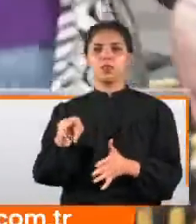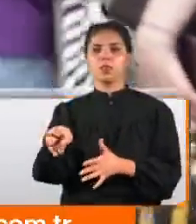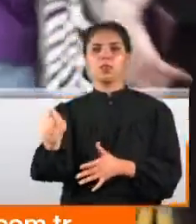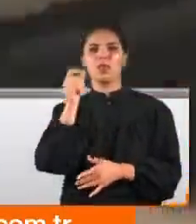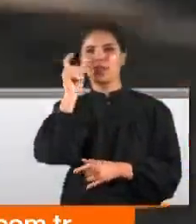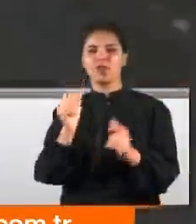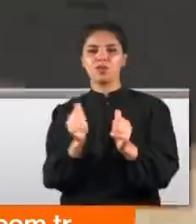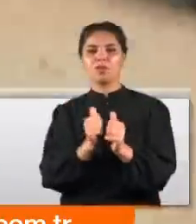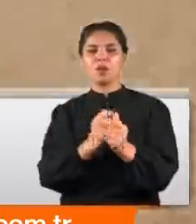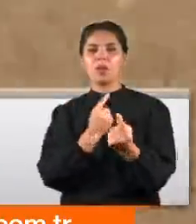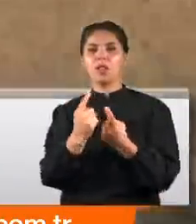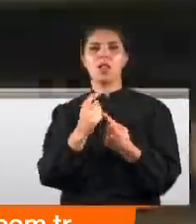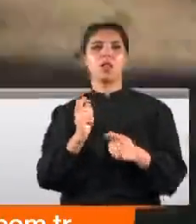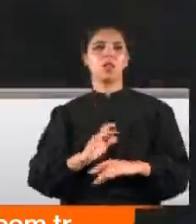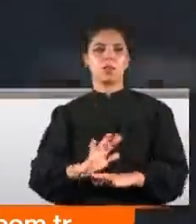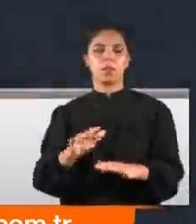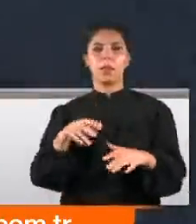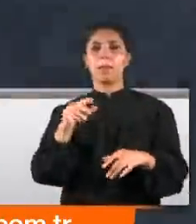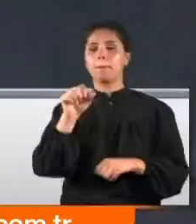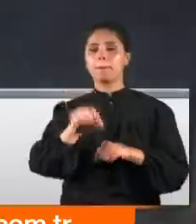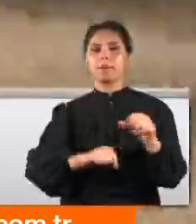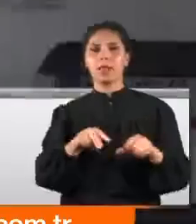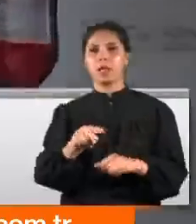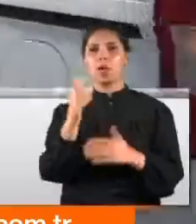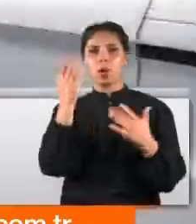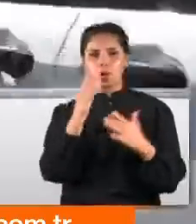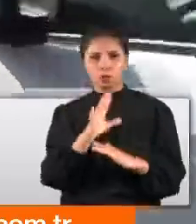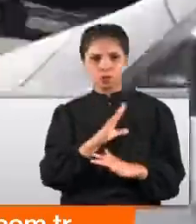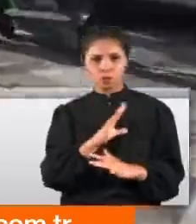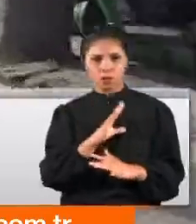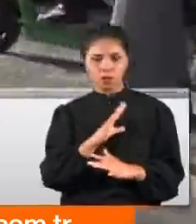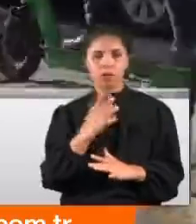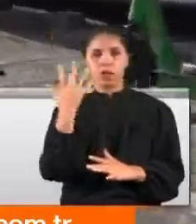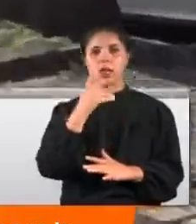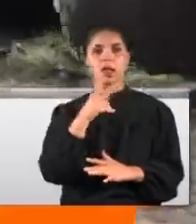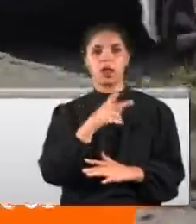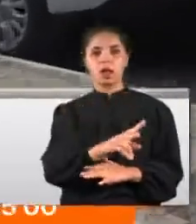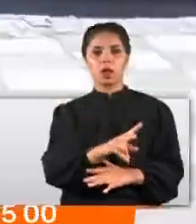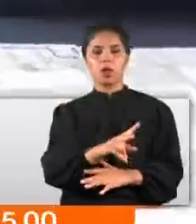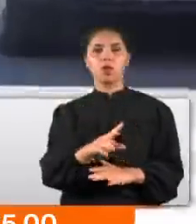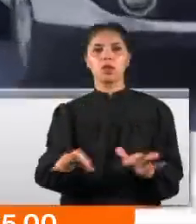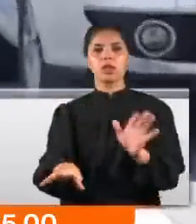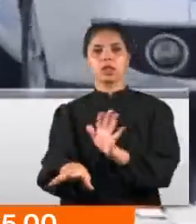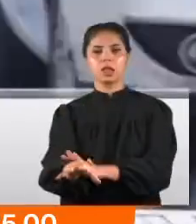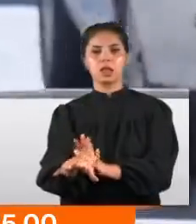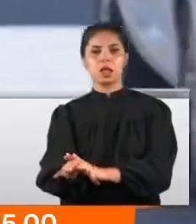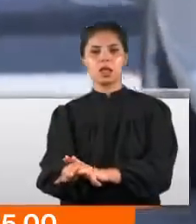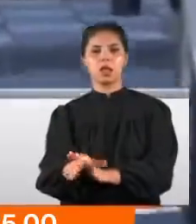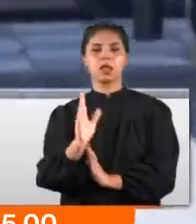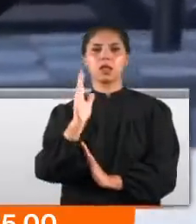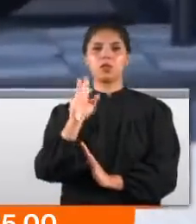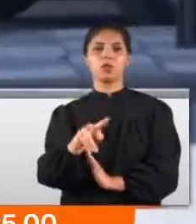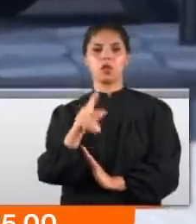arasında kullanamazsınız. Ve bisiklet yolunun olmadığı yerlerde ise karayolunda, en sağda ve gideceğiniz